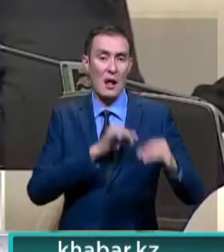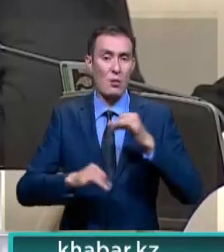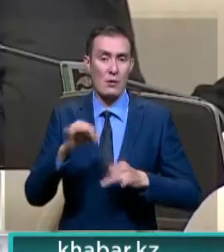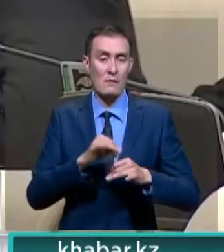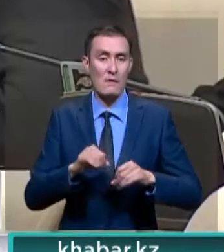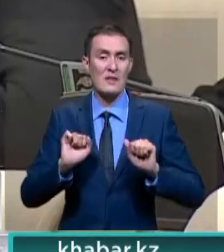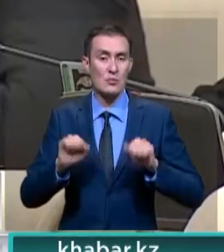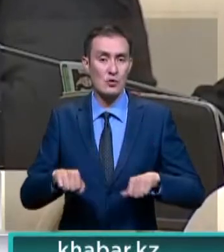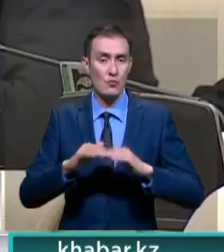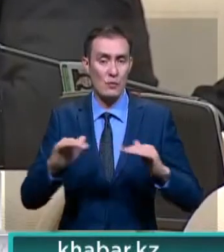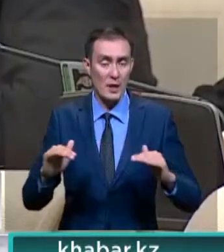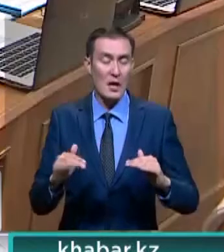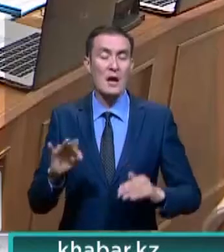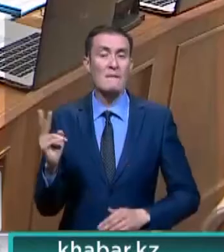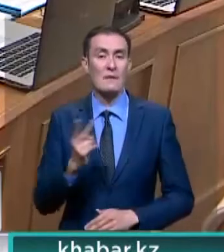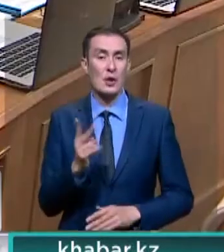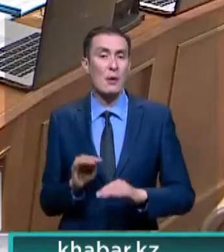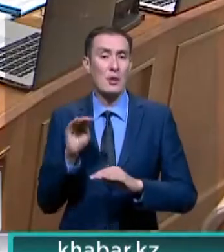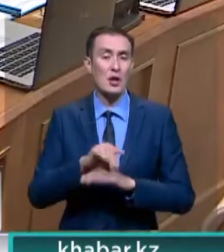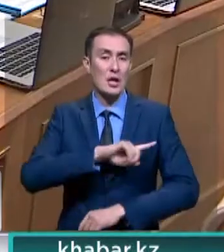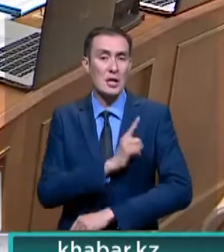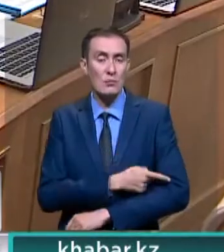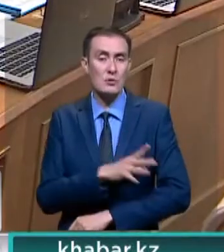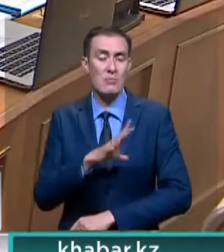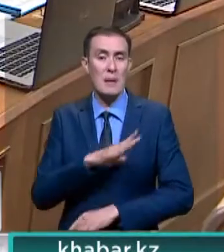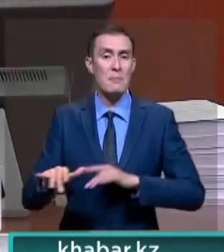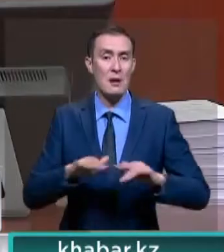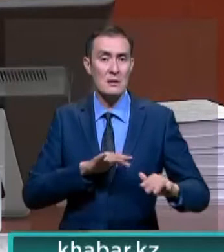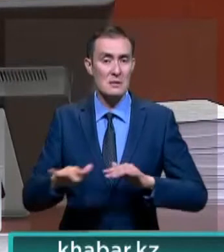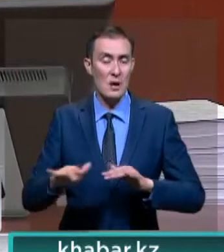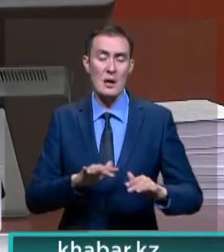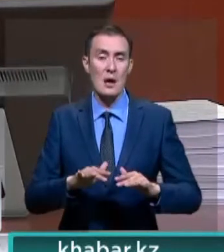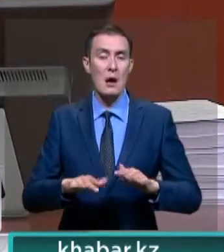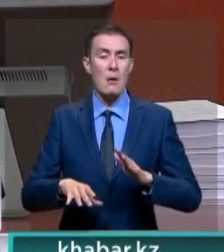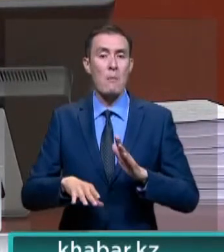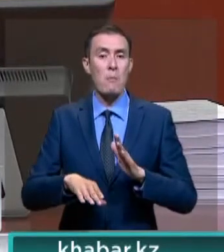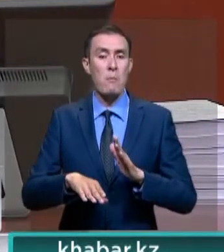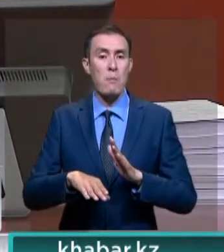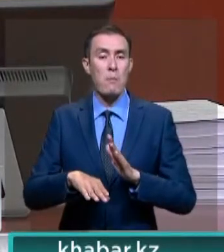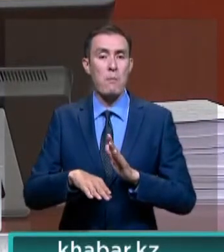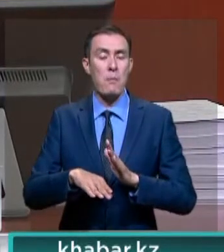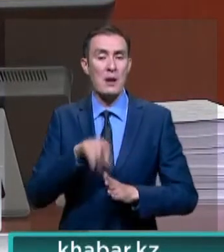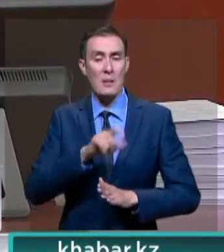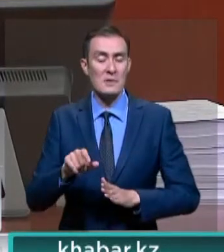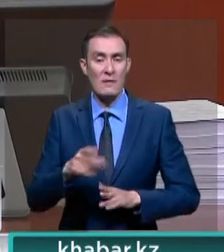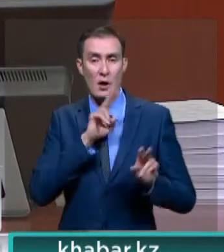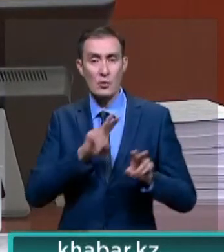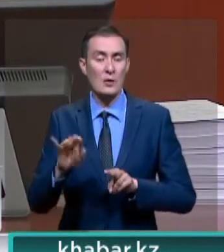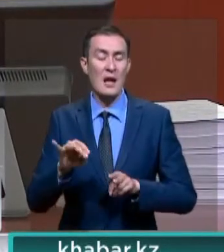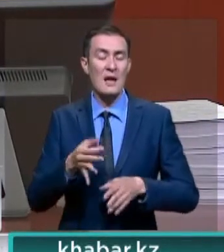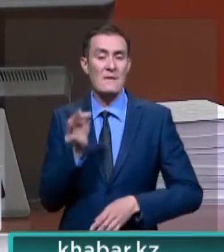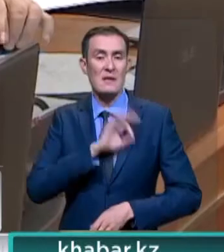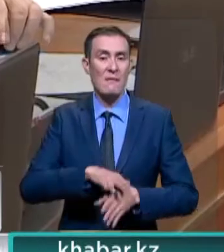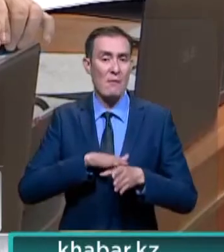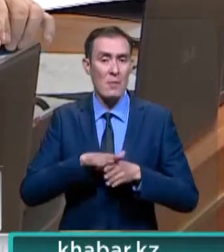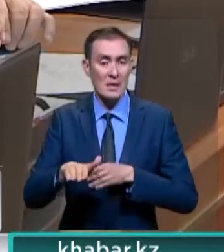площадки. Во-вторых, дополнительный импульс получили механизмы парламентского контроля для эффективного